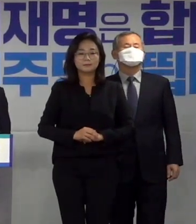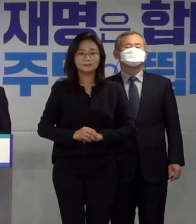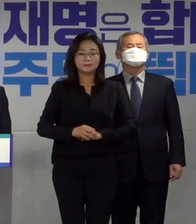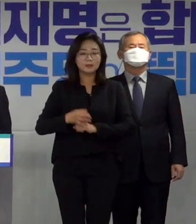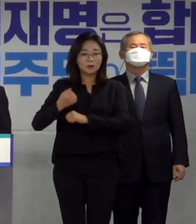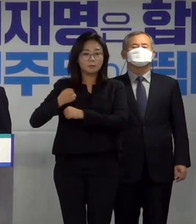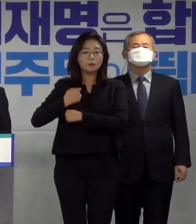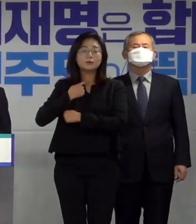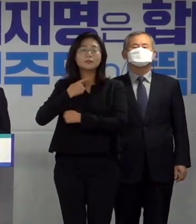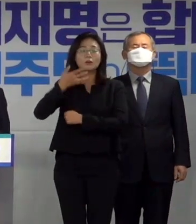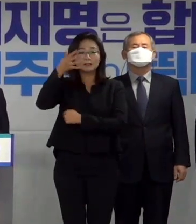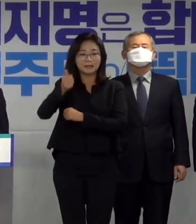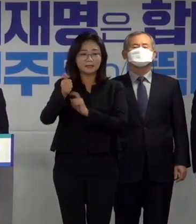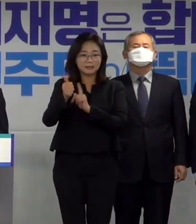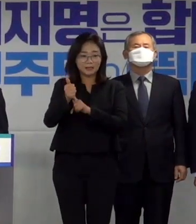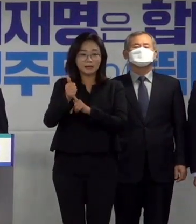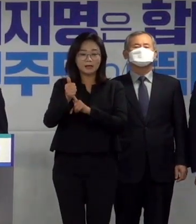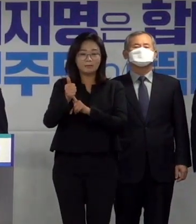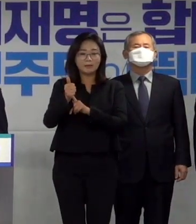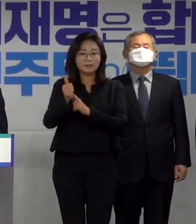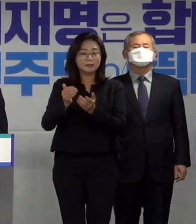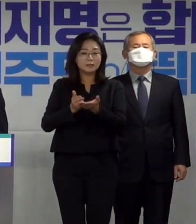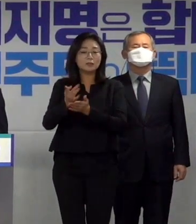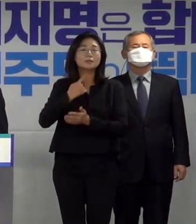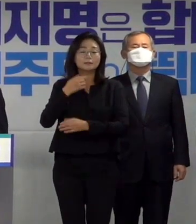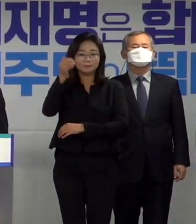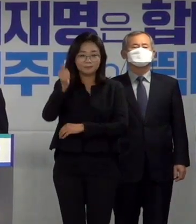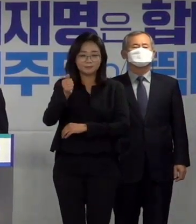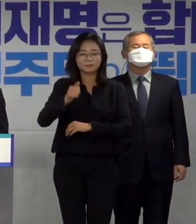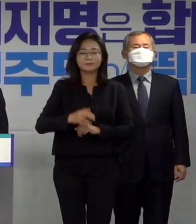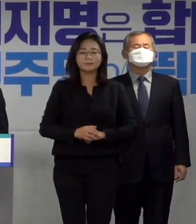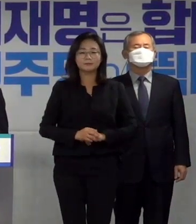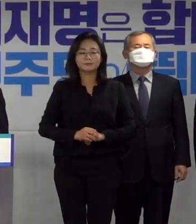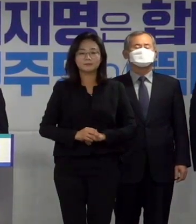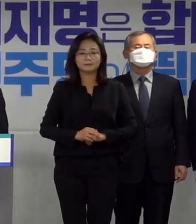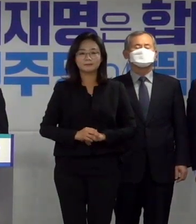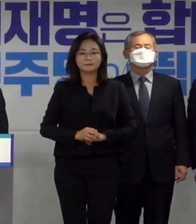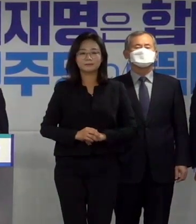정무총장을 지내신 우리 모병업 전 정무총장입니다. 반갑습니다.